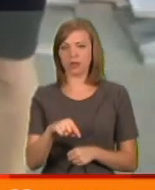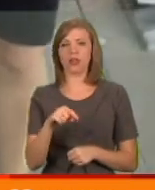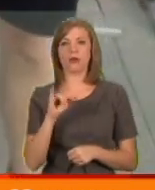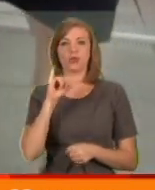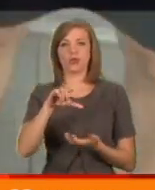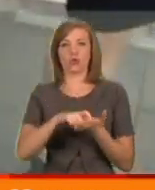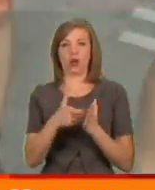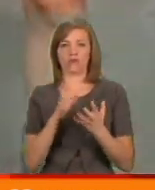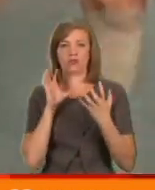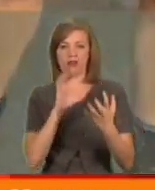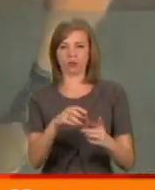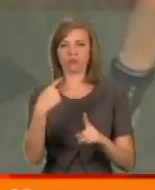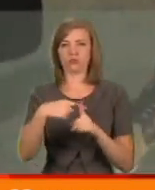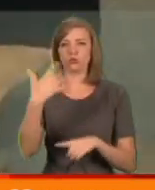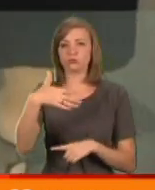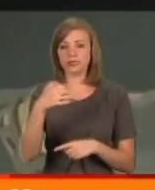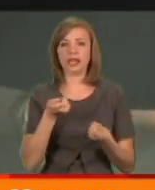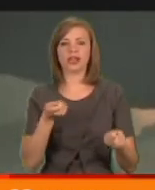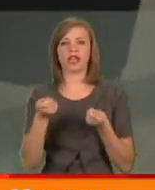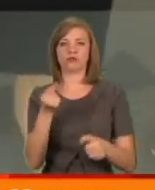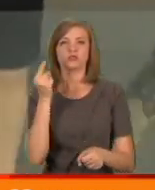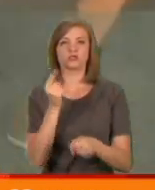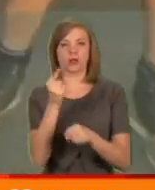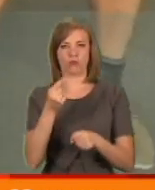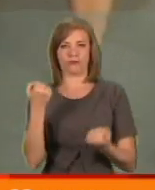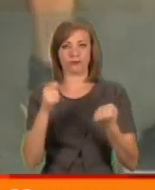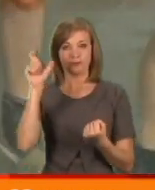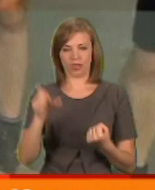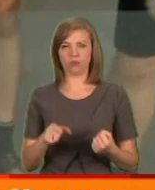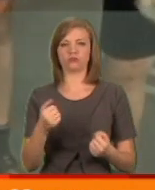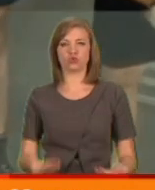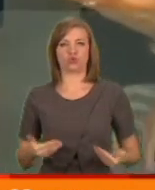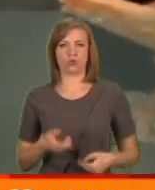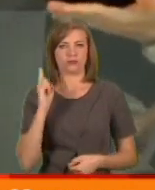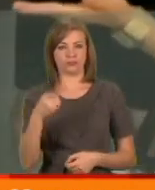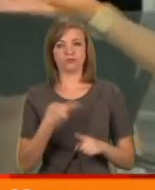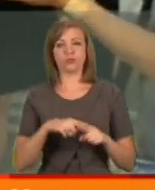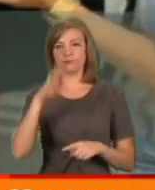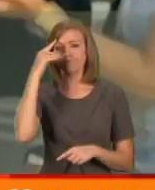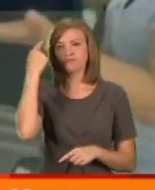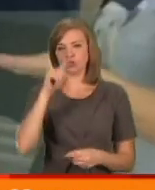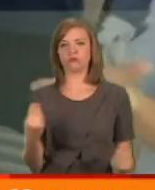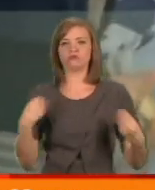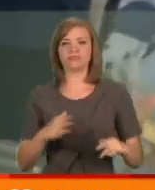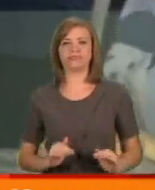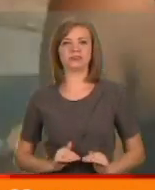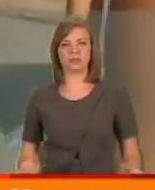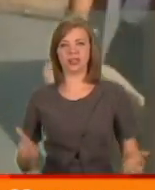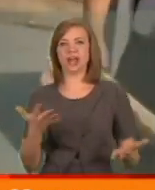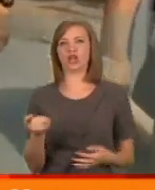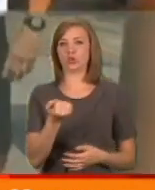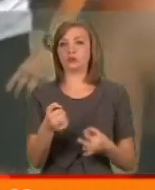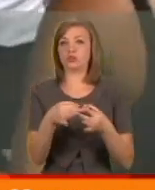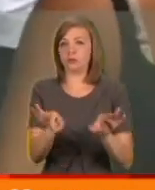У кабіні автобуса плюс 50, а керівництво забороняє кермувальникам одягати шорти, тож вони придумали вбратися в спідниці, які